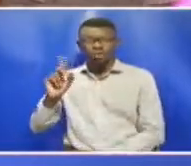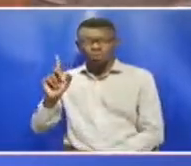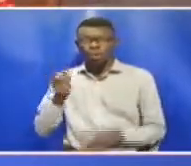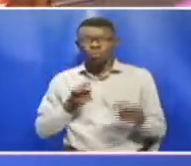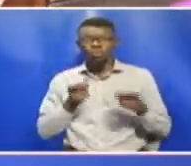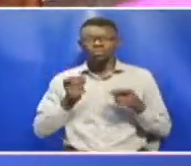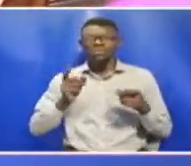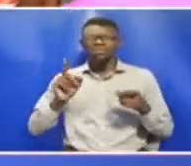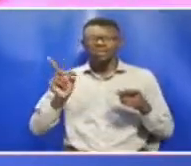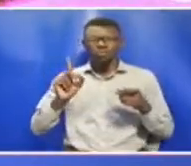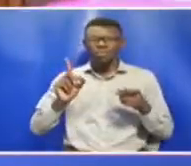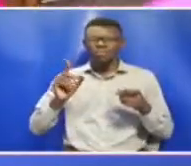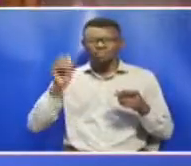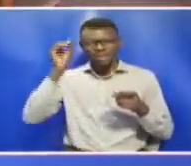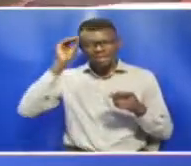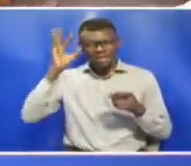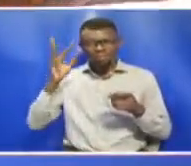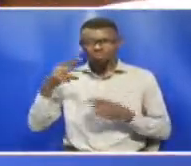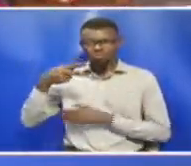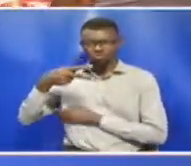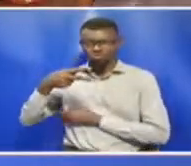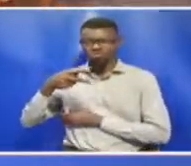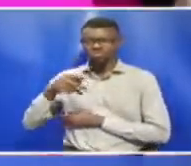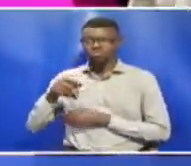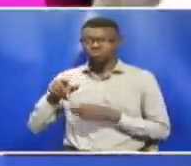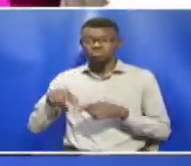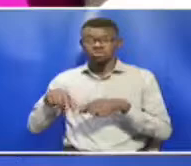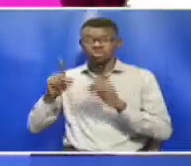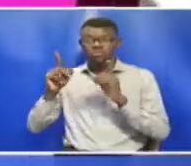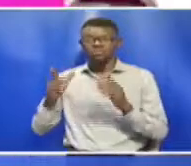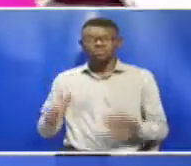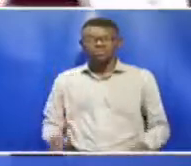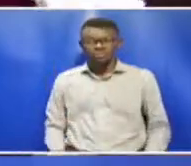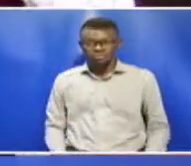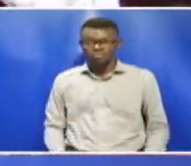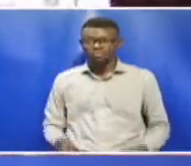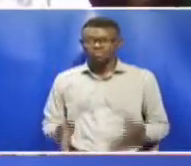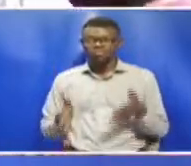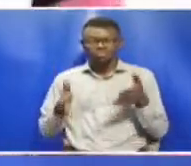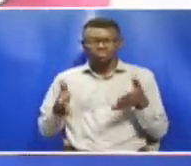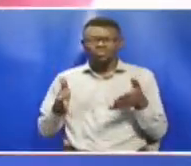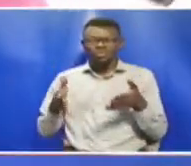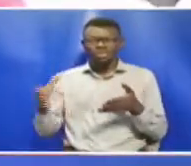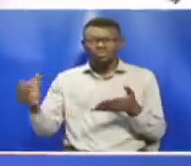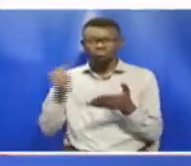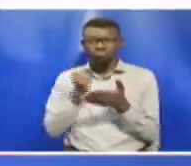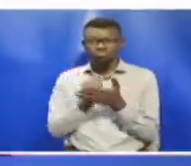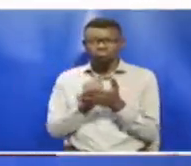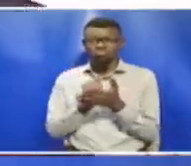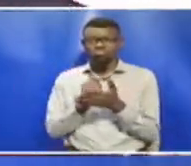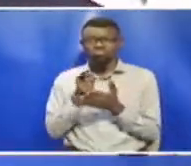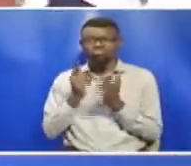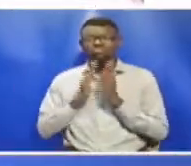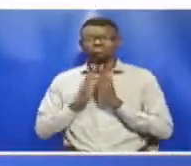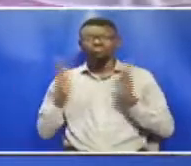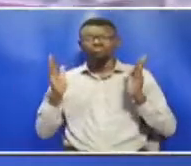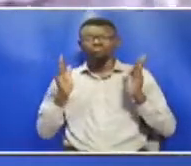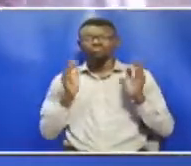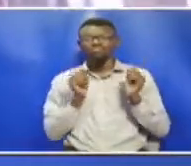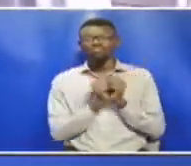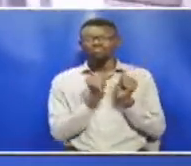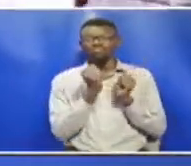ya Nairobi na Kiambu. Askofu Anyolo alitawazwa kama kasisi tarehe 15 mwezi Oktoba mwaka